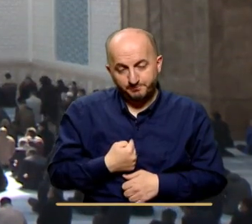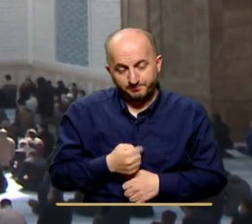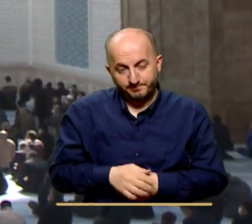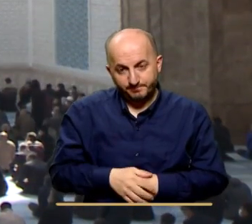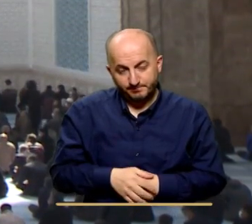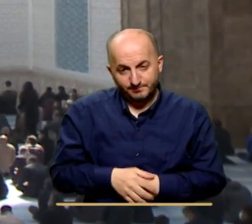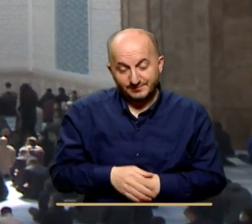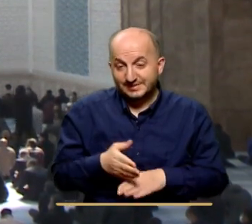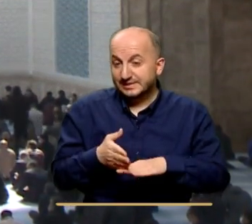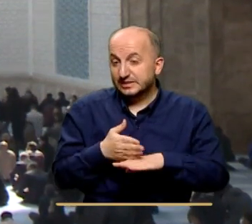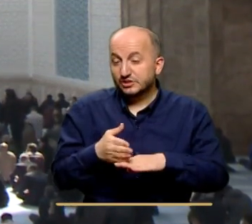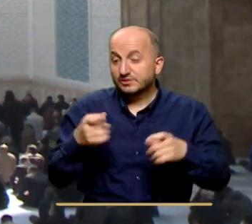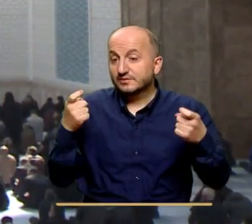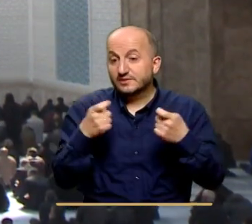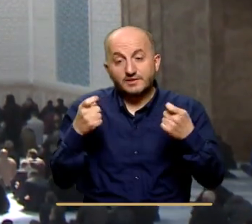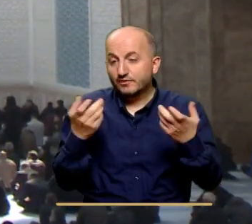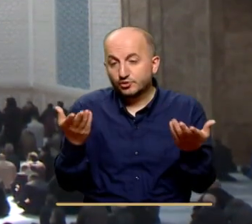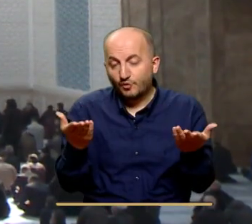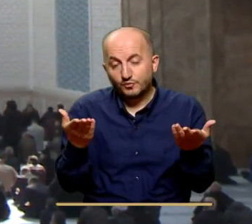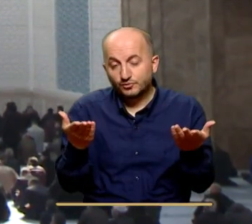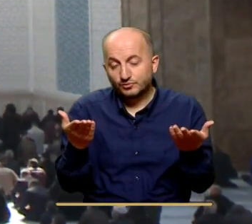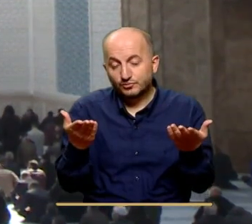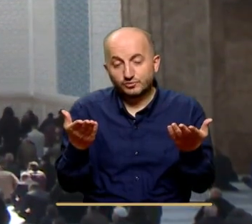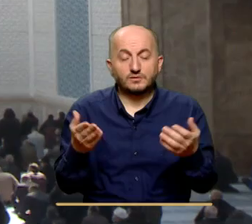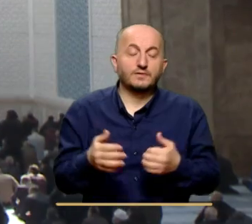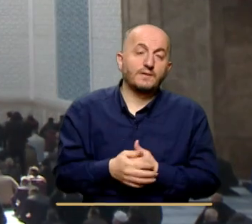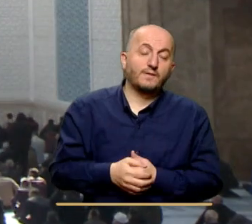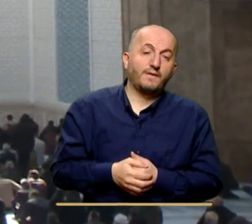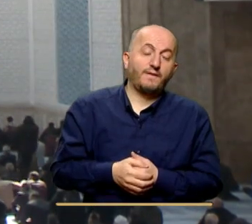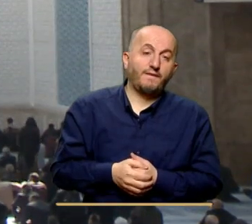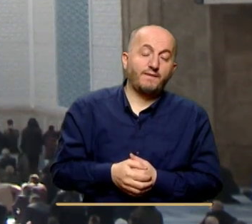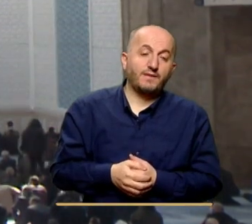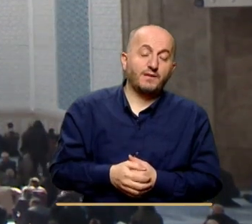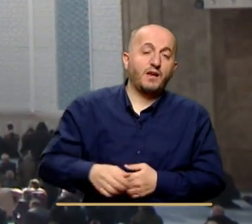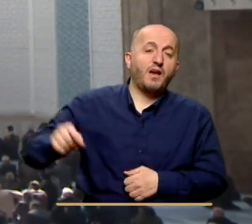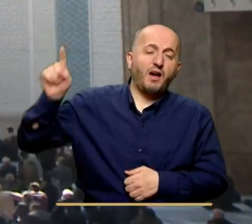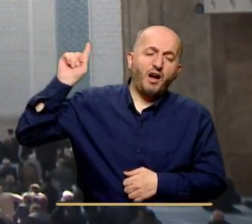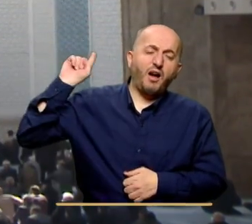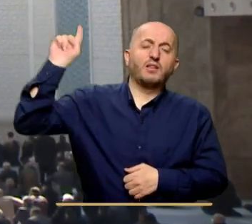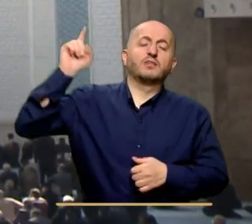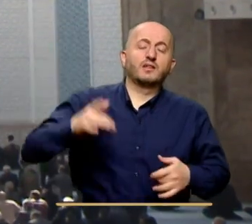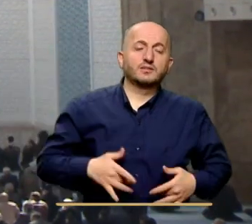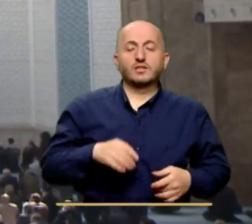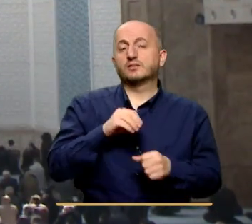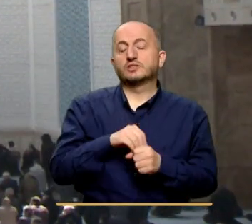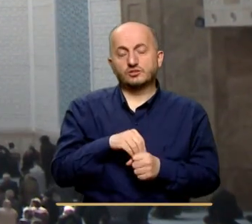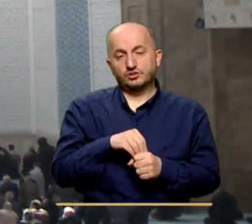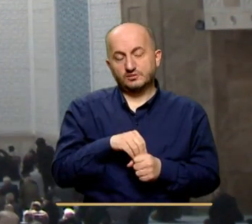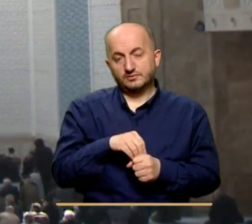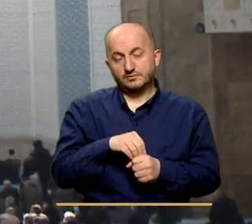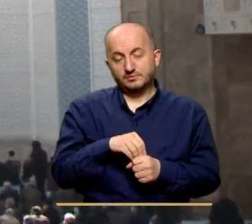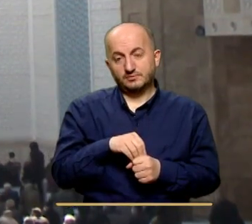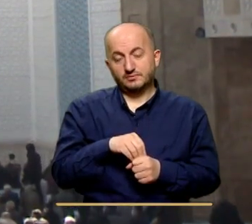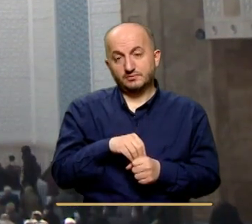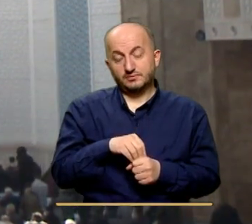evladım niçin savaşıyorsun? Niçin savaşıyorsun? Allah rızası için. O